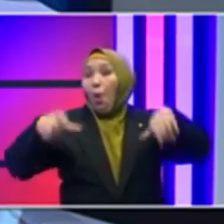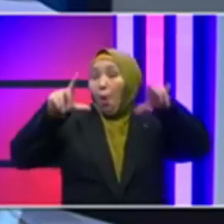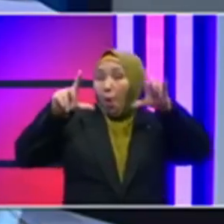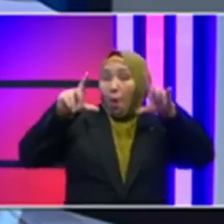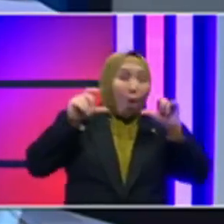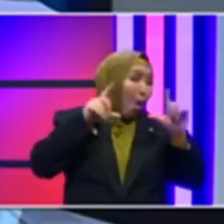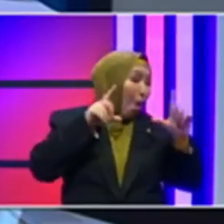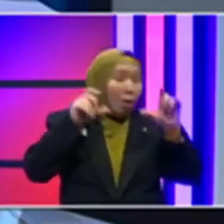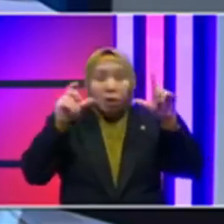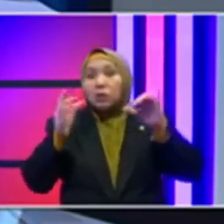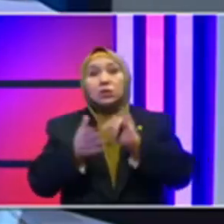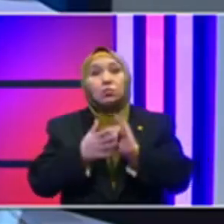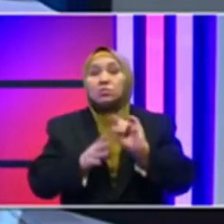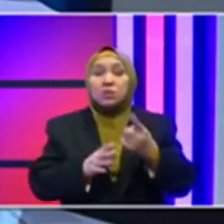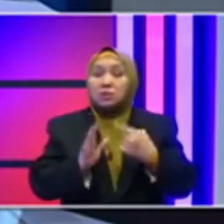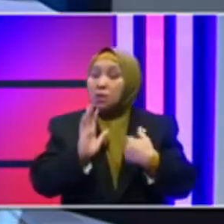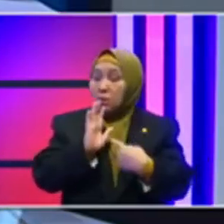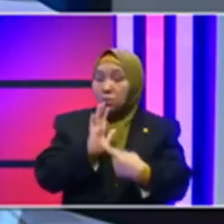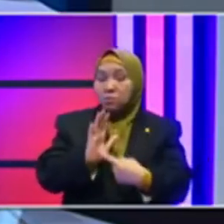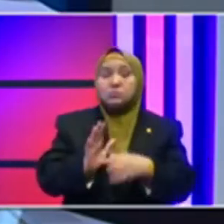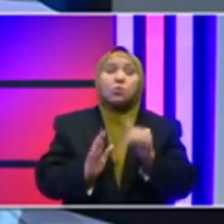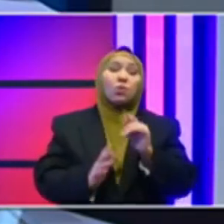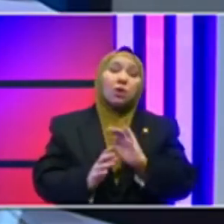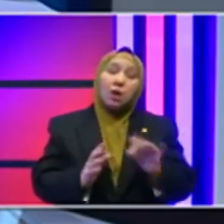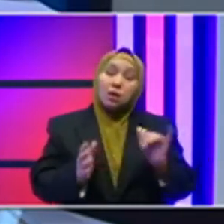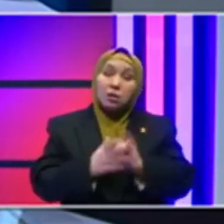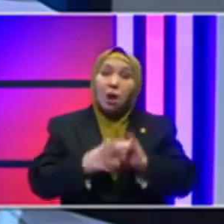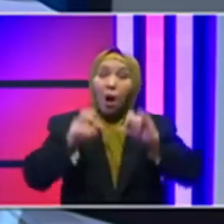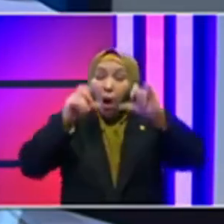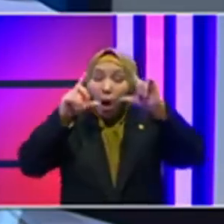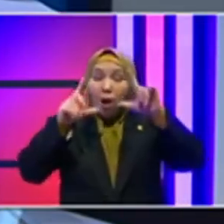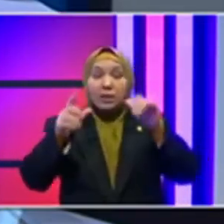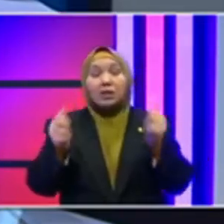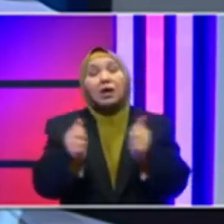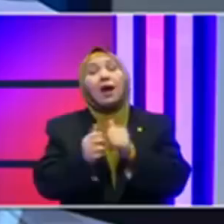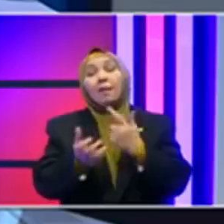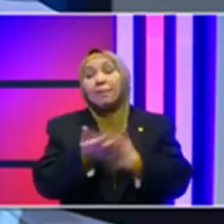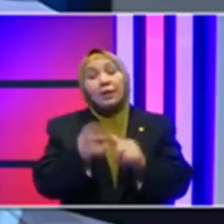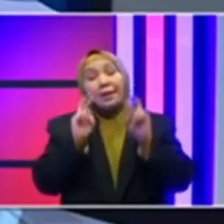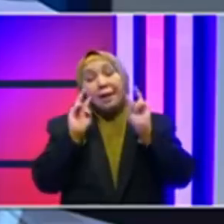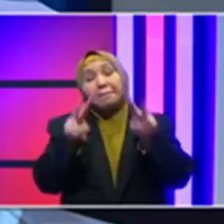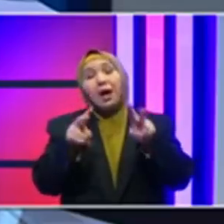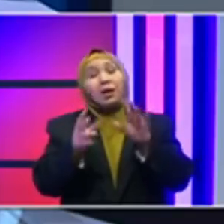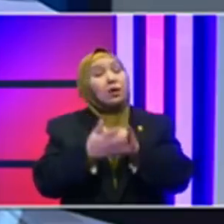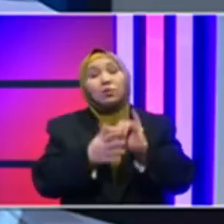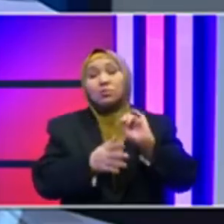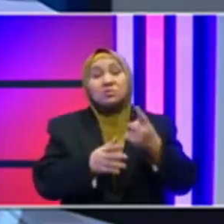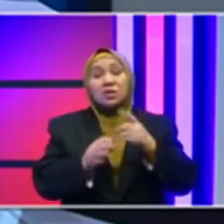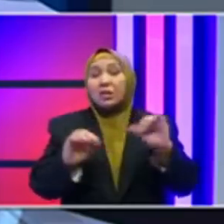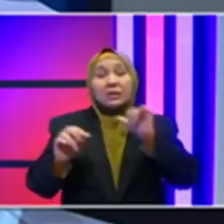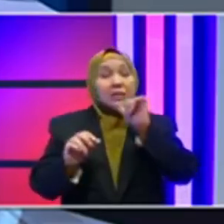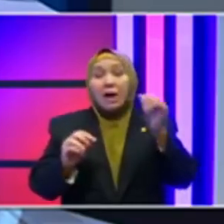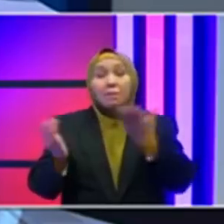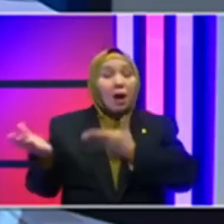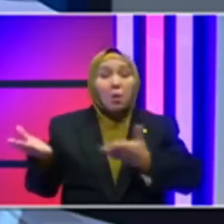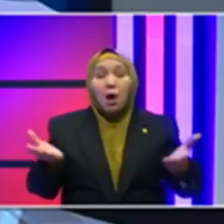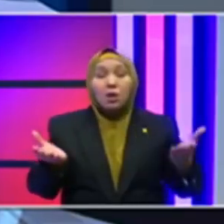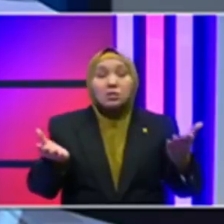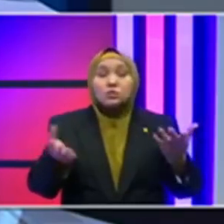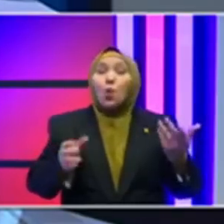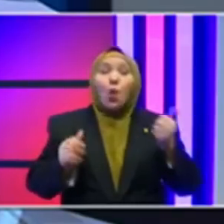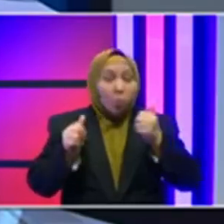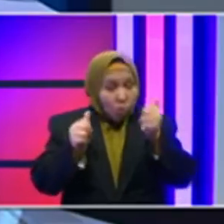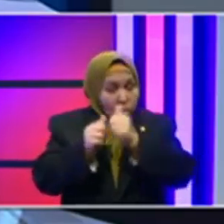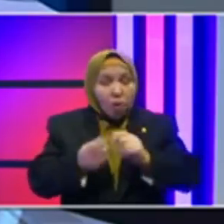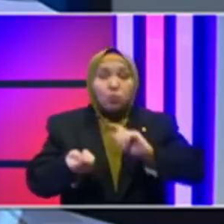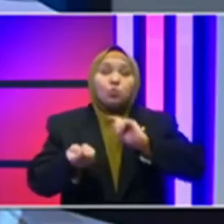dan itu sekadar menunjukkan bahwa mereka dengan apa yang mereka lihat ya yang tidaklah membawa mereka juga turut